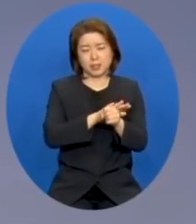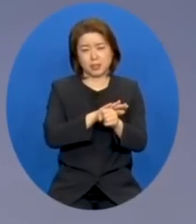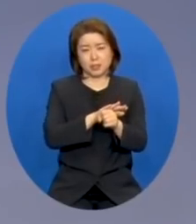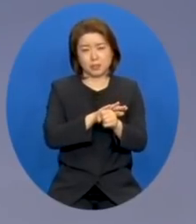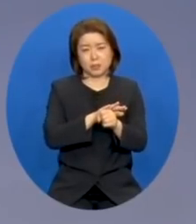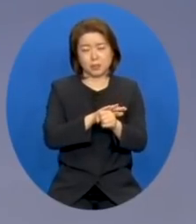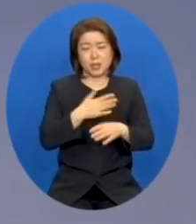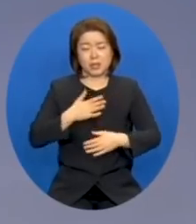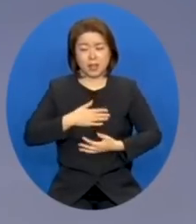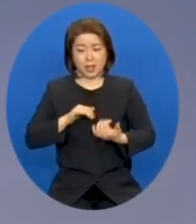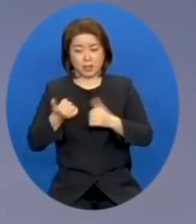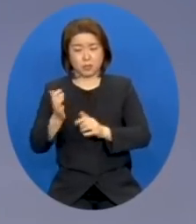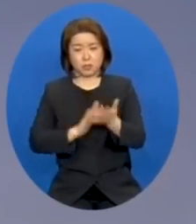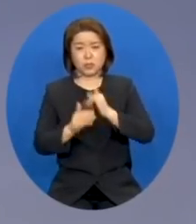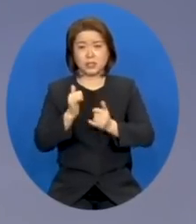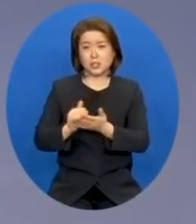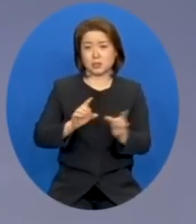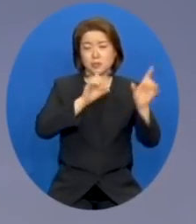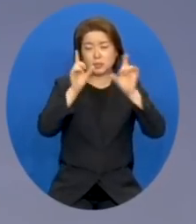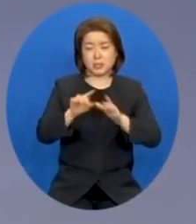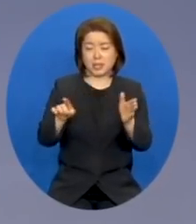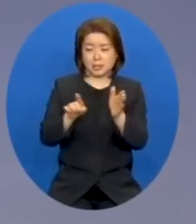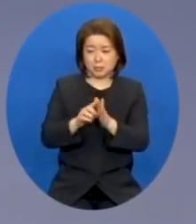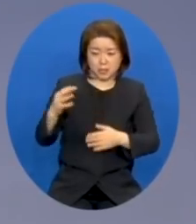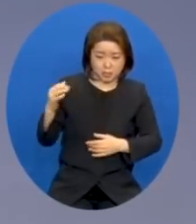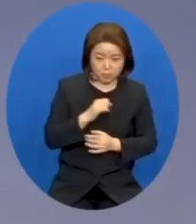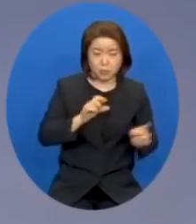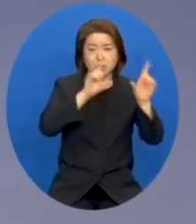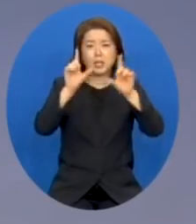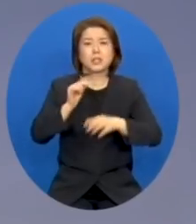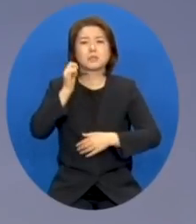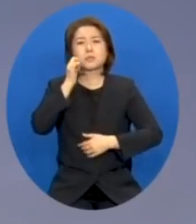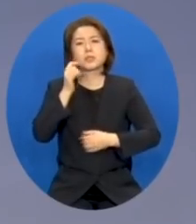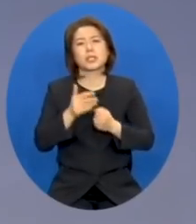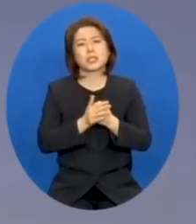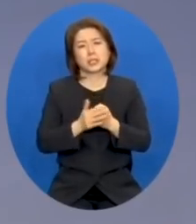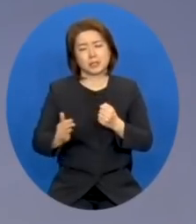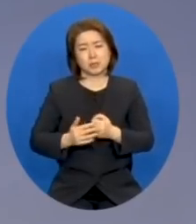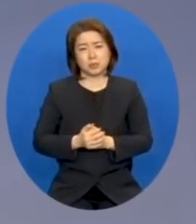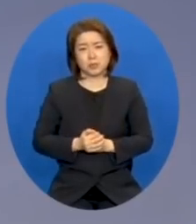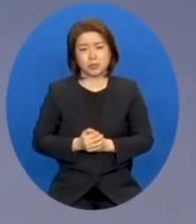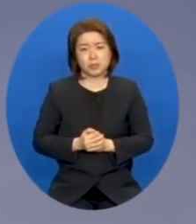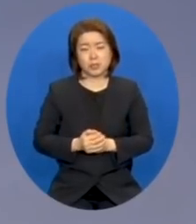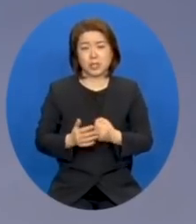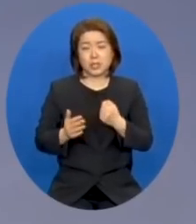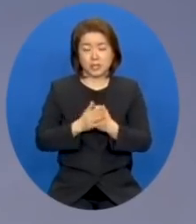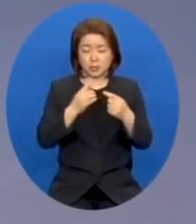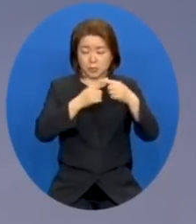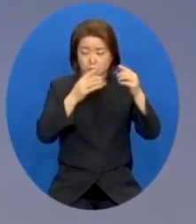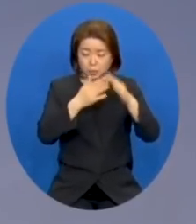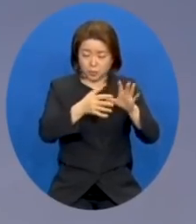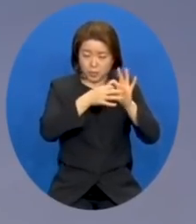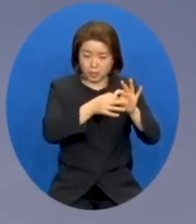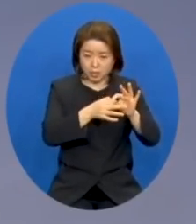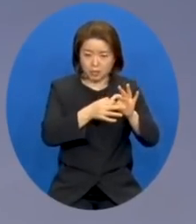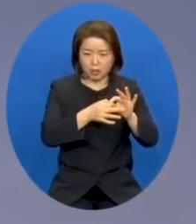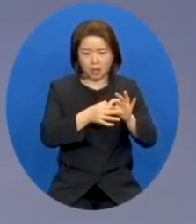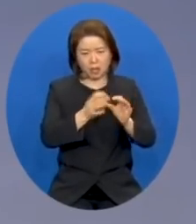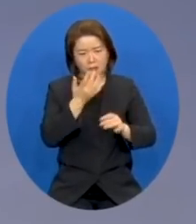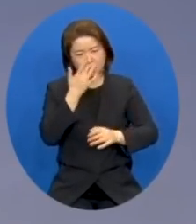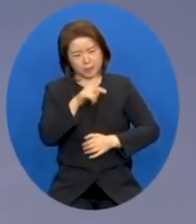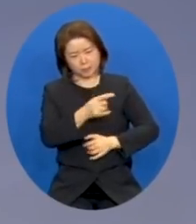나는 죽고 예수로 사는 믿음으로 살지 못하니까 그러니까 교우들이 관계도 헝 어설픈